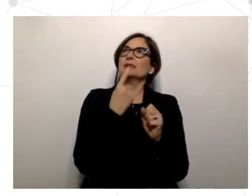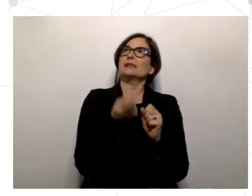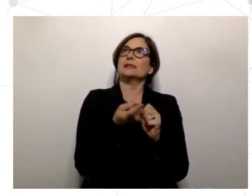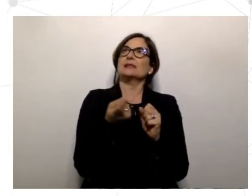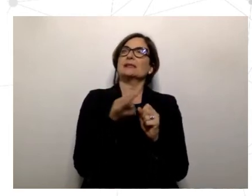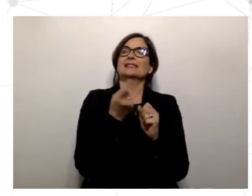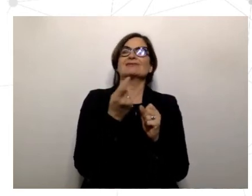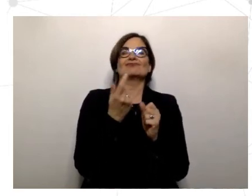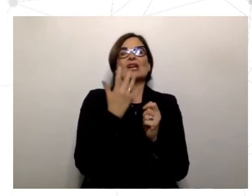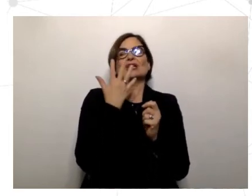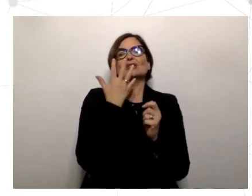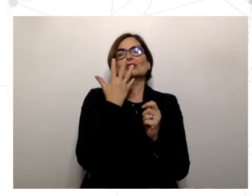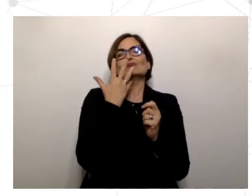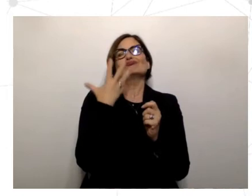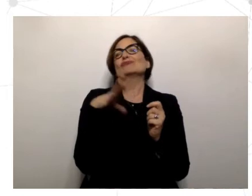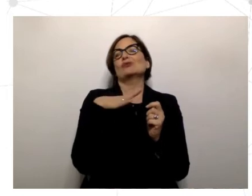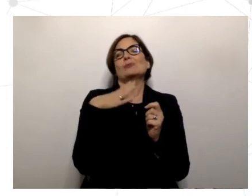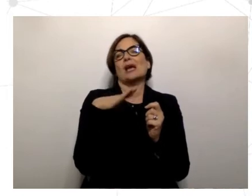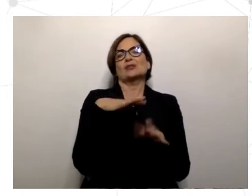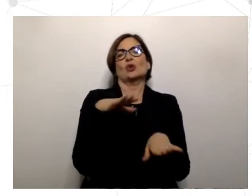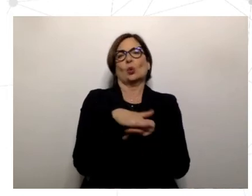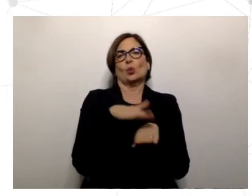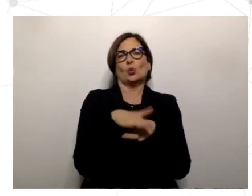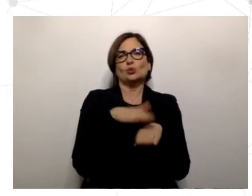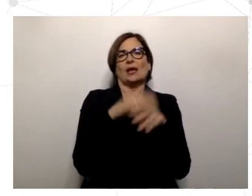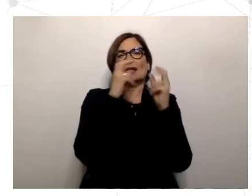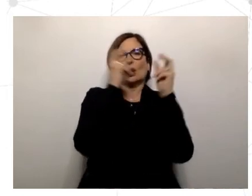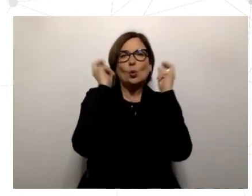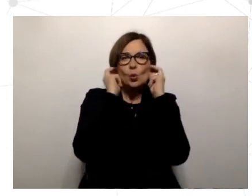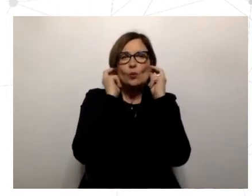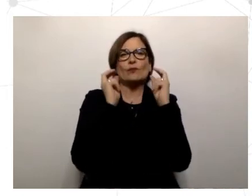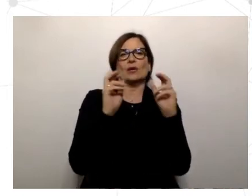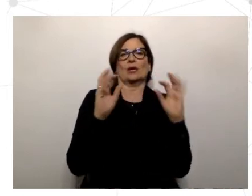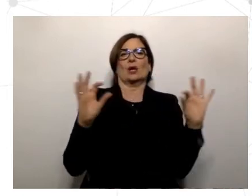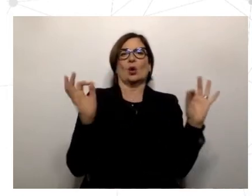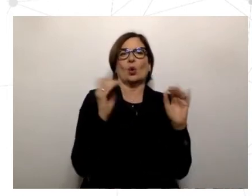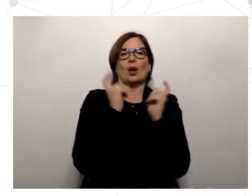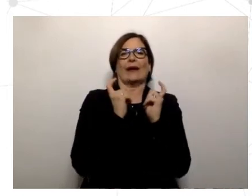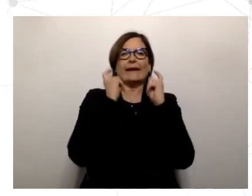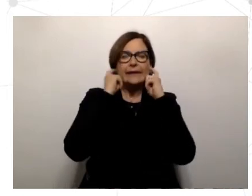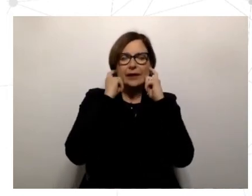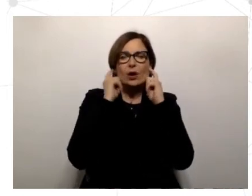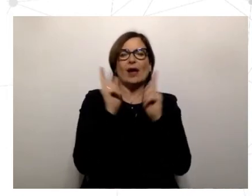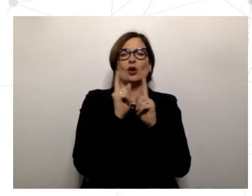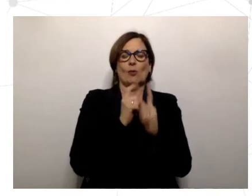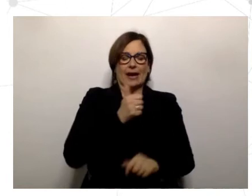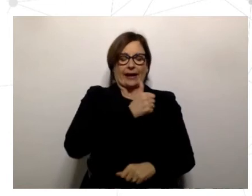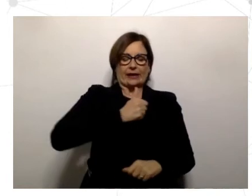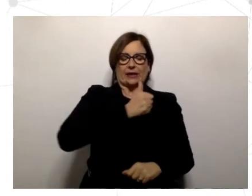non piace molto magari utilizzare cuffie o auricolari che li isolano, no,